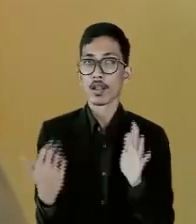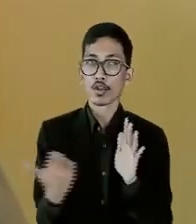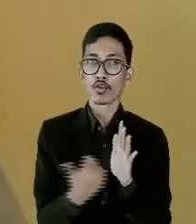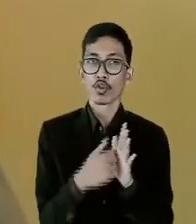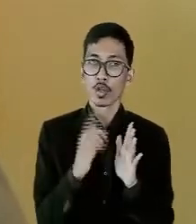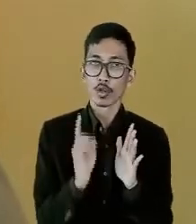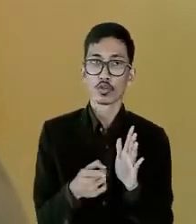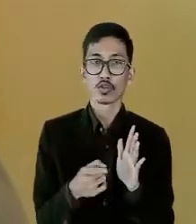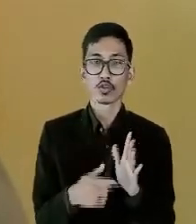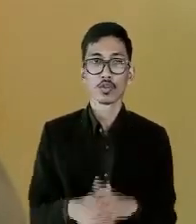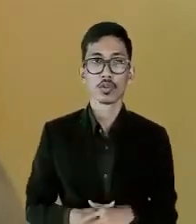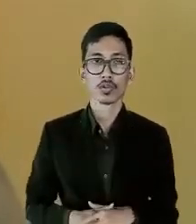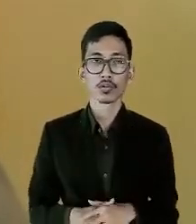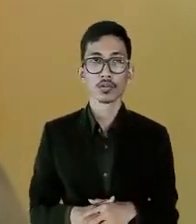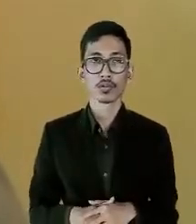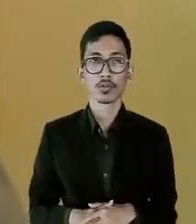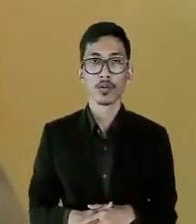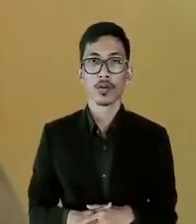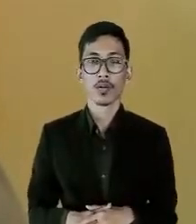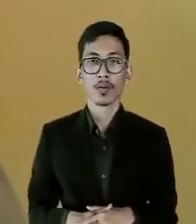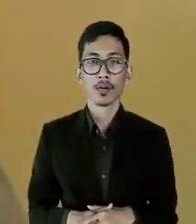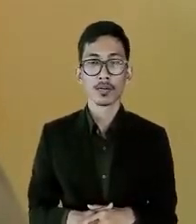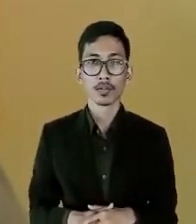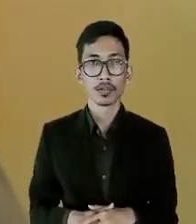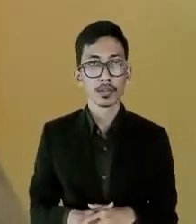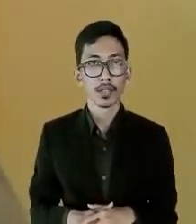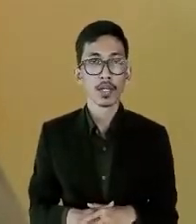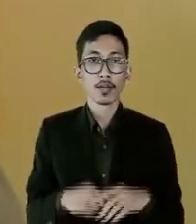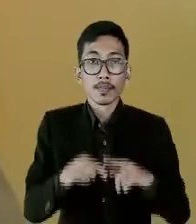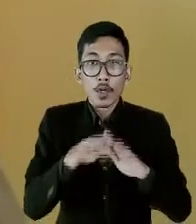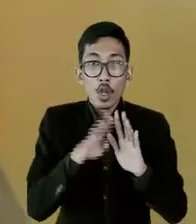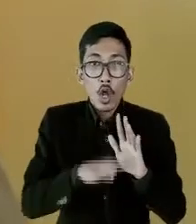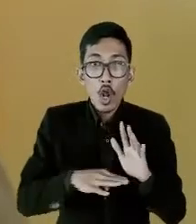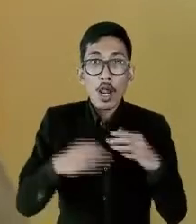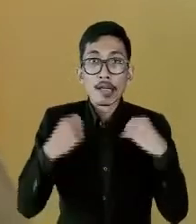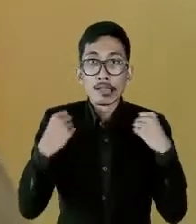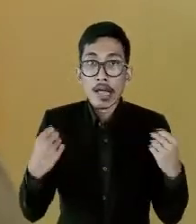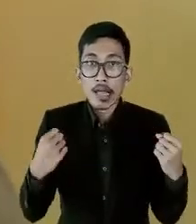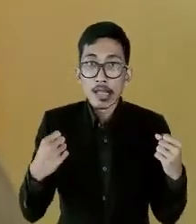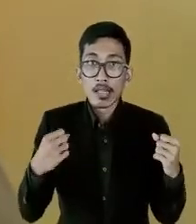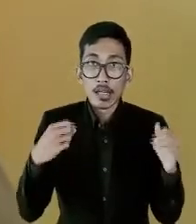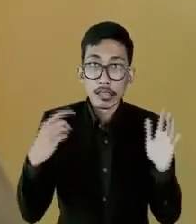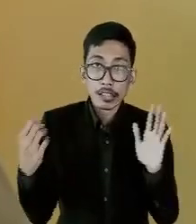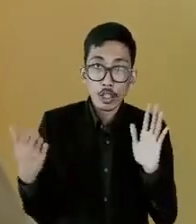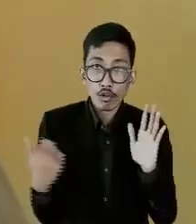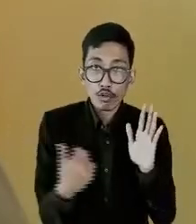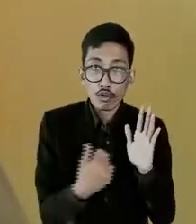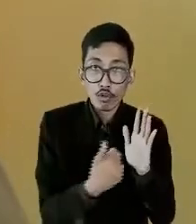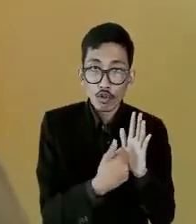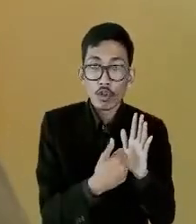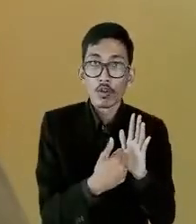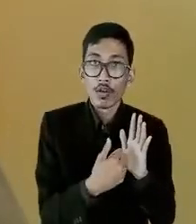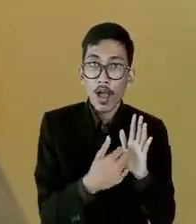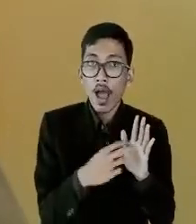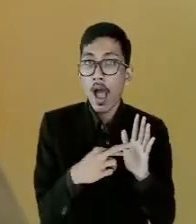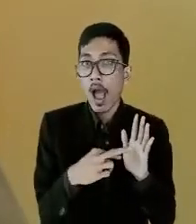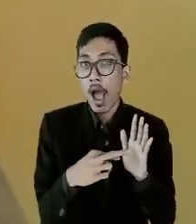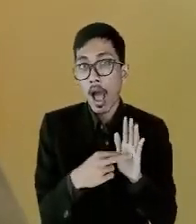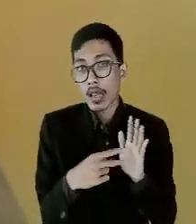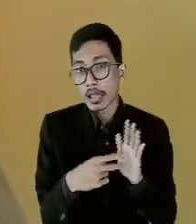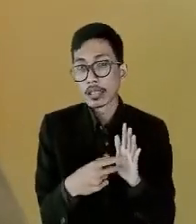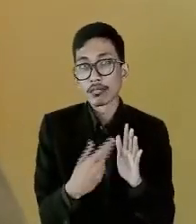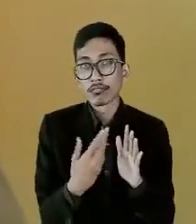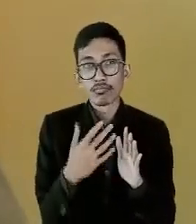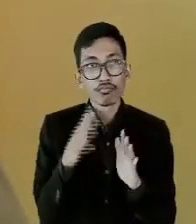bahwa dengan ketaatan prokes ini, pasti segala